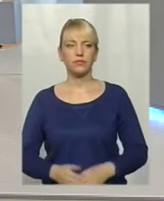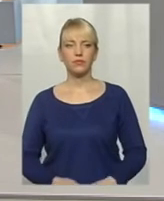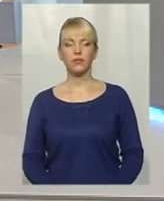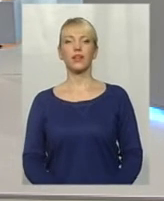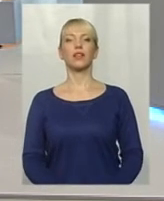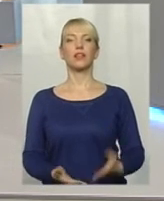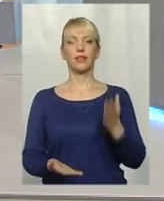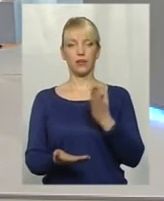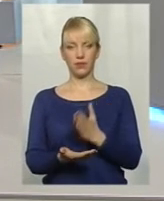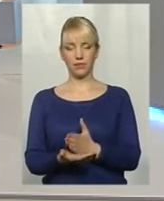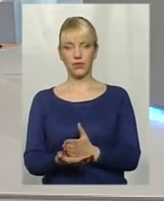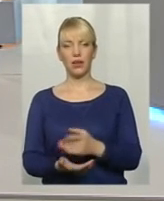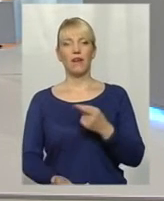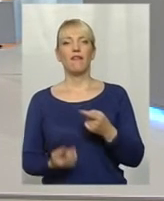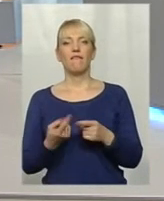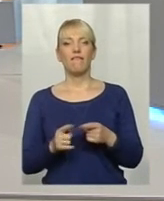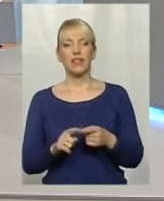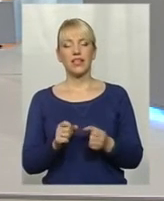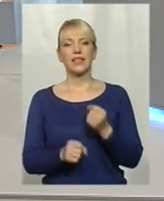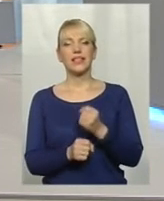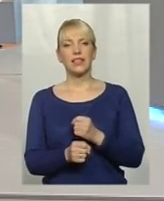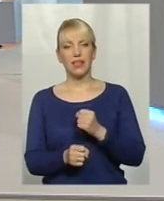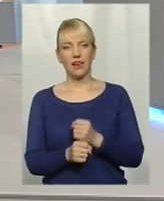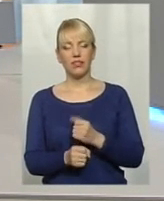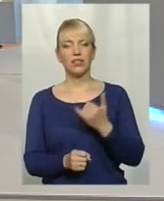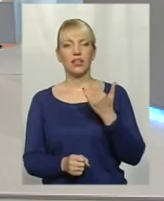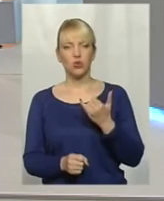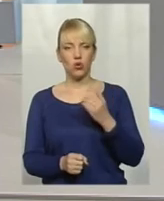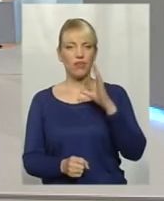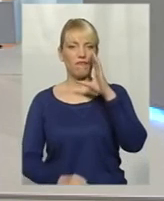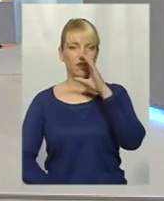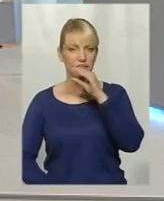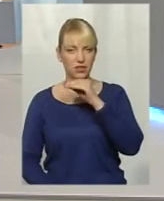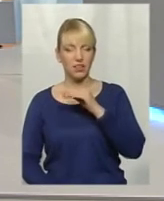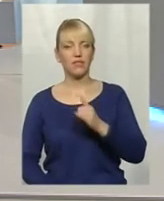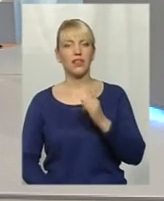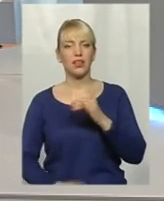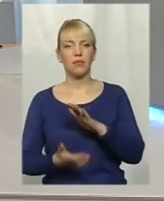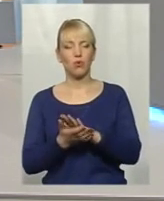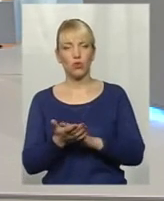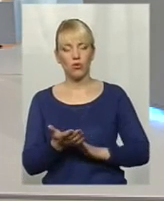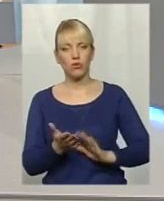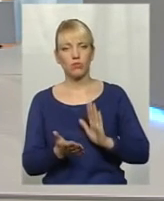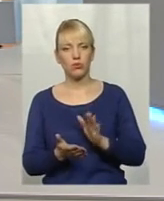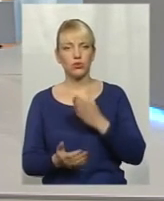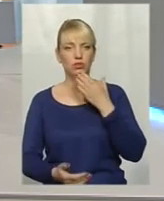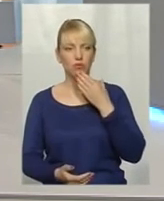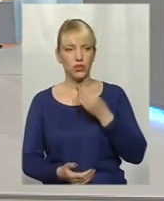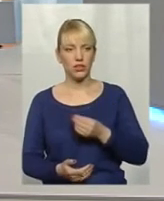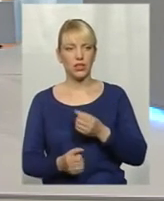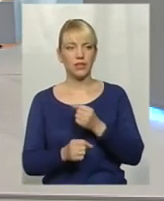є. Він дієвий, він на сьогодні ефективний, і він буде далі продовжувати свою діяльність згідно